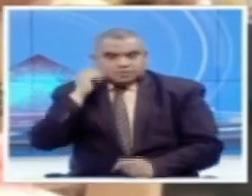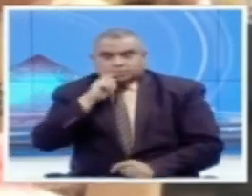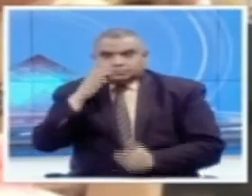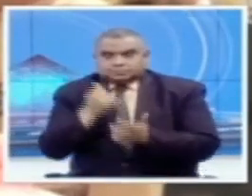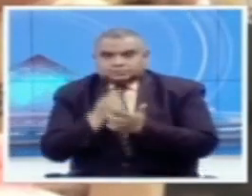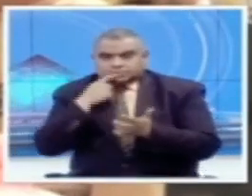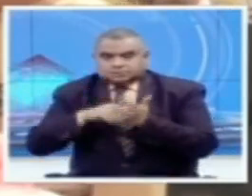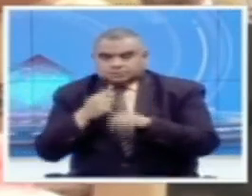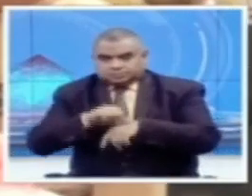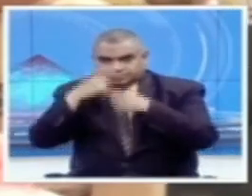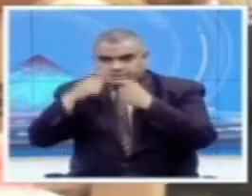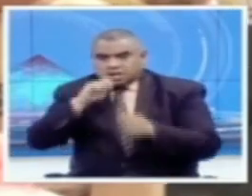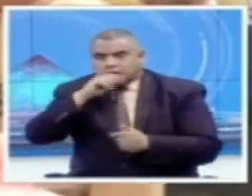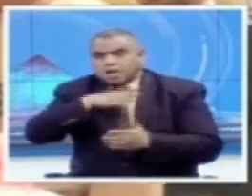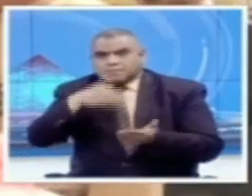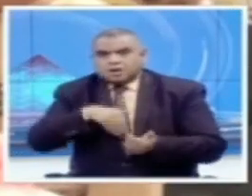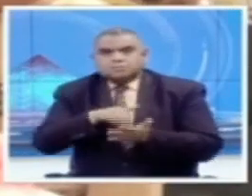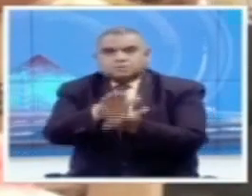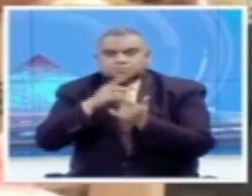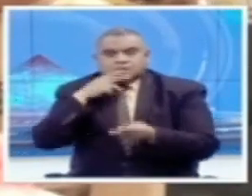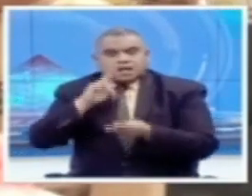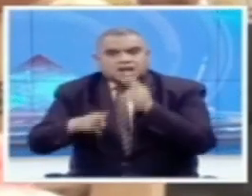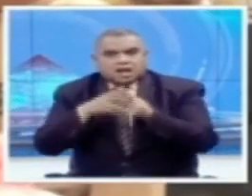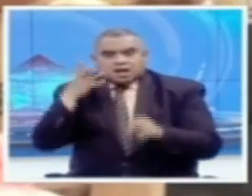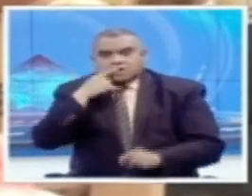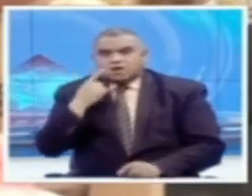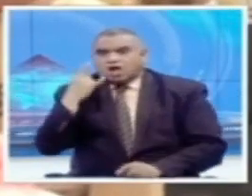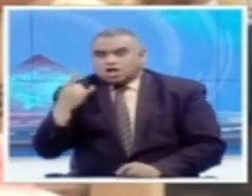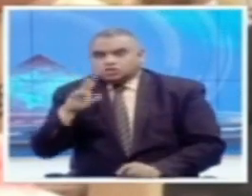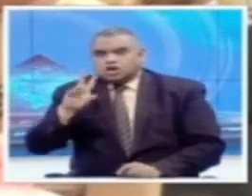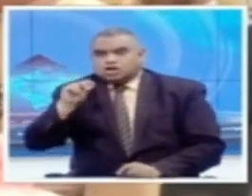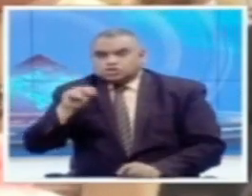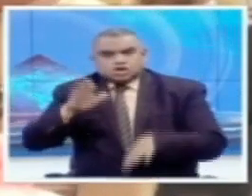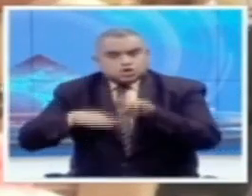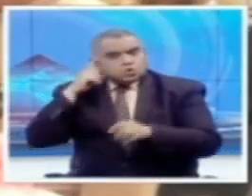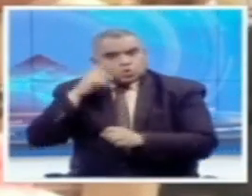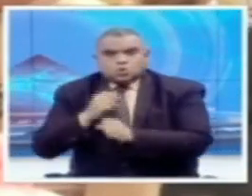سعادتك بتوفر لنا الكميات اللي احنا عايزينها، يعني أي كمية من 10 أو 20 عجل أي كمية عايزها